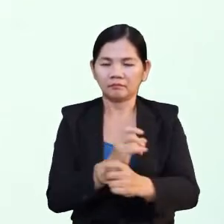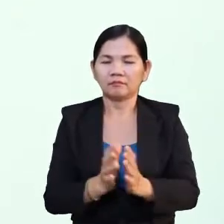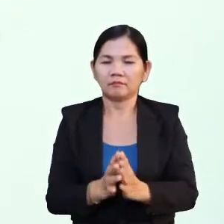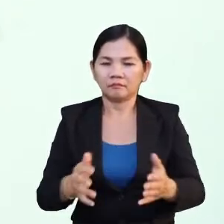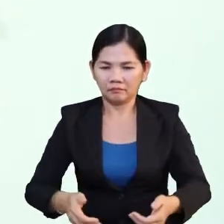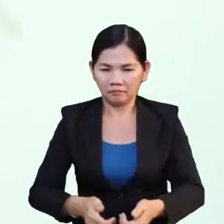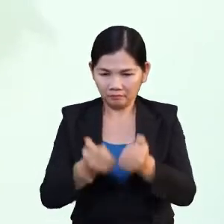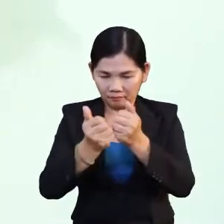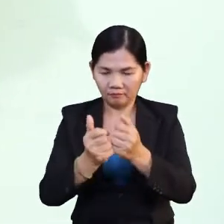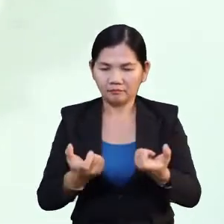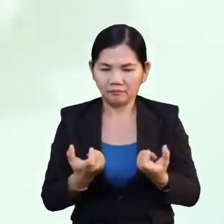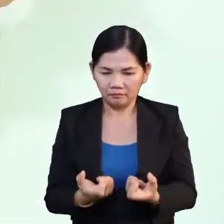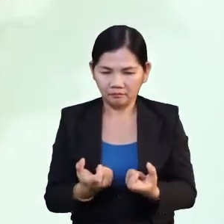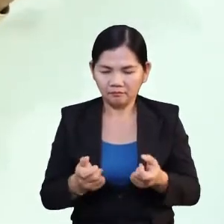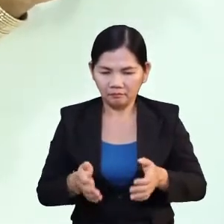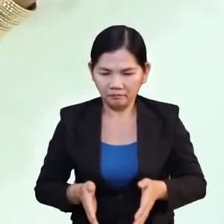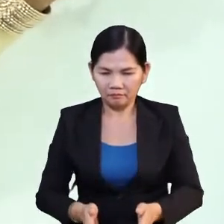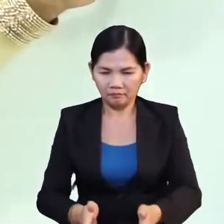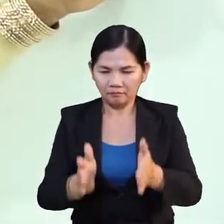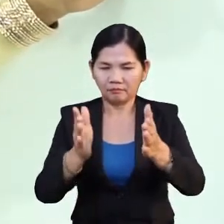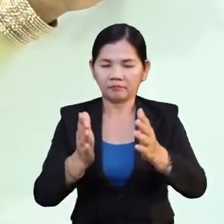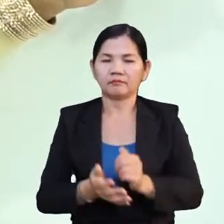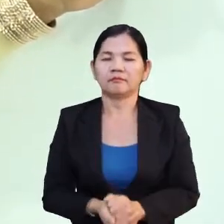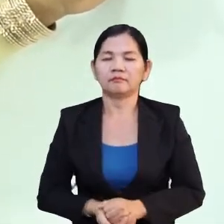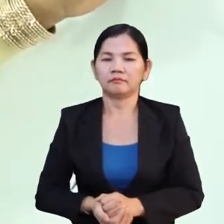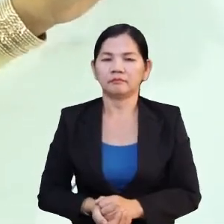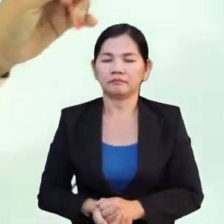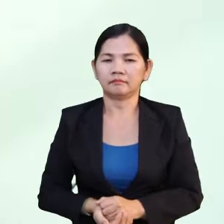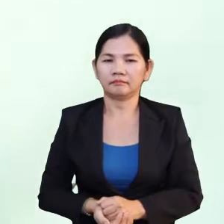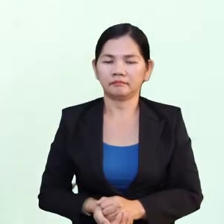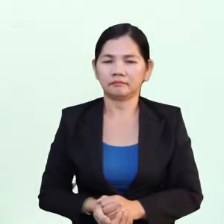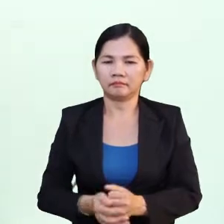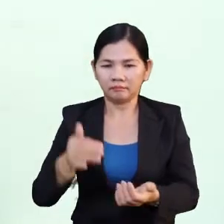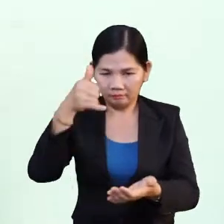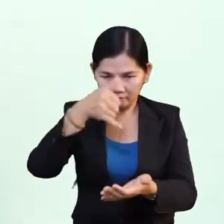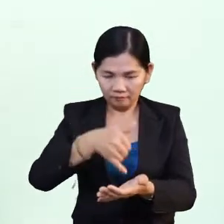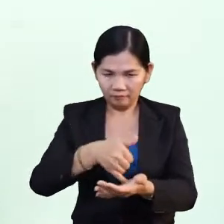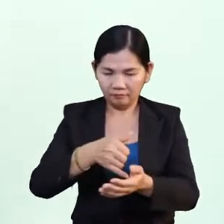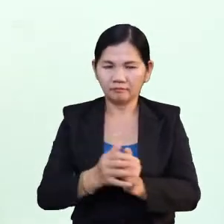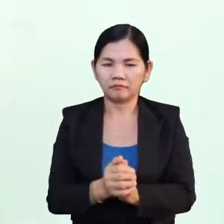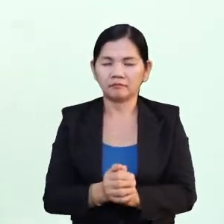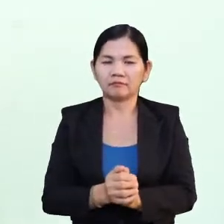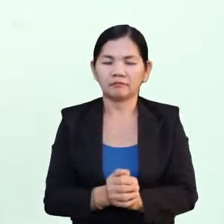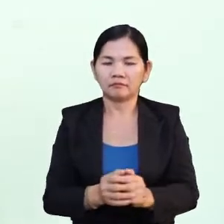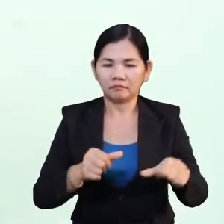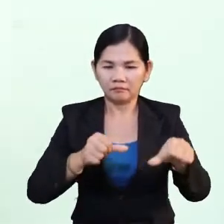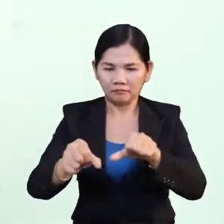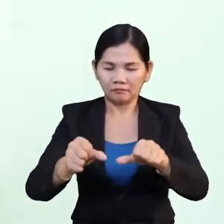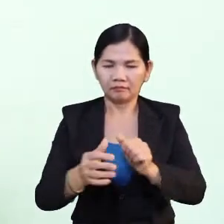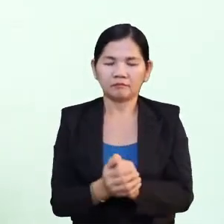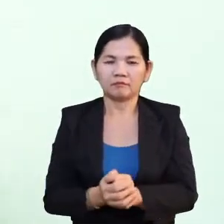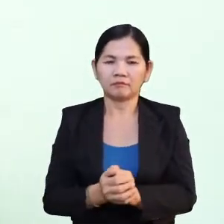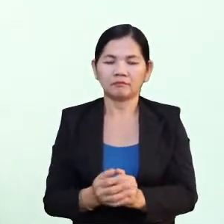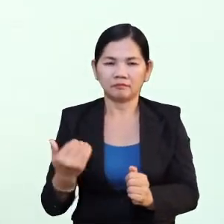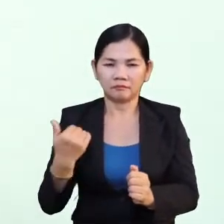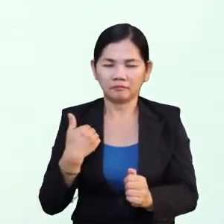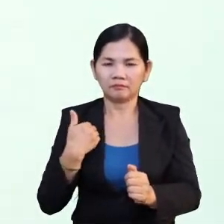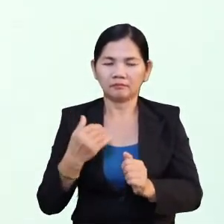ការគ្រោះថ្នាក់នៅតាមដងផ្លូវចាអញ្ចឹងថ្ងៃនេះគឺយើងរៀនចំណុចបន្តពីថ្ងៃមុន